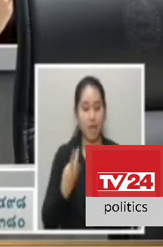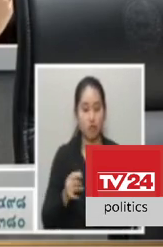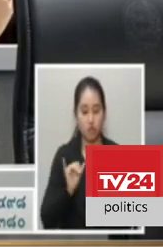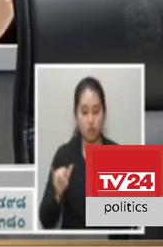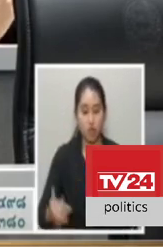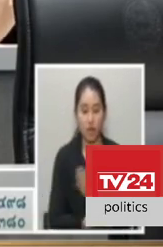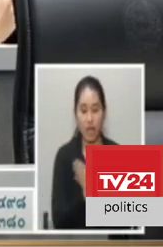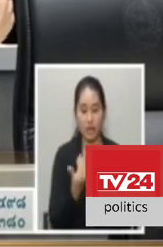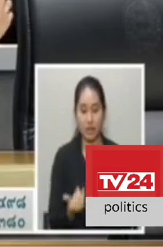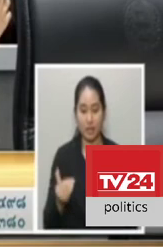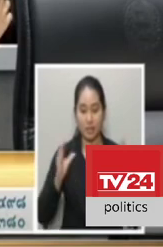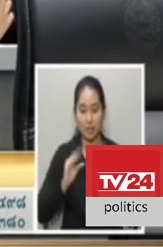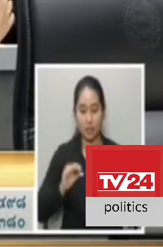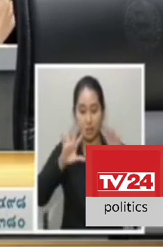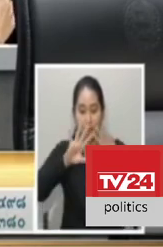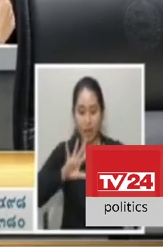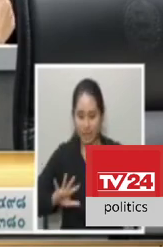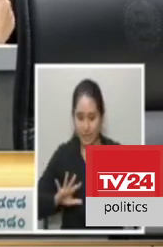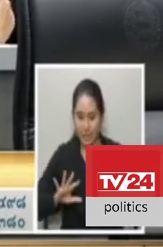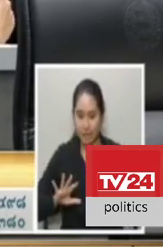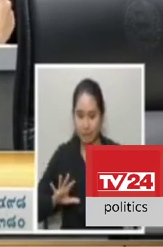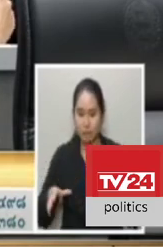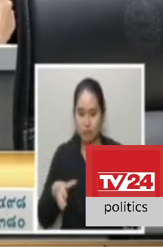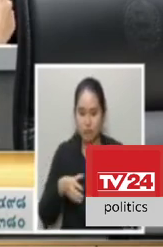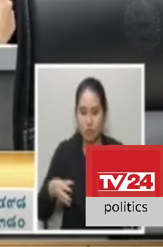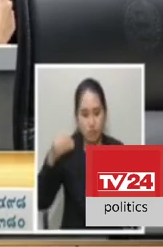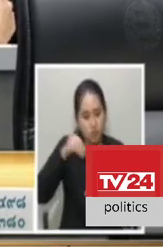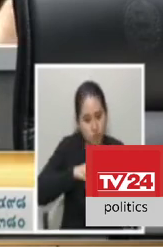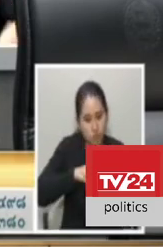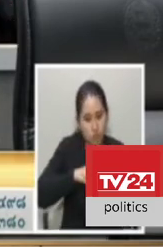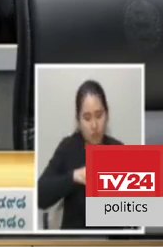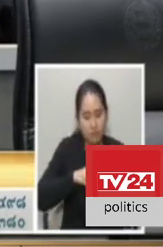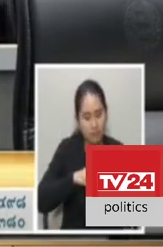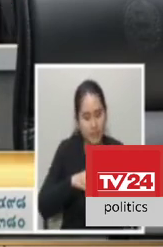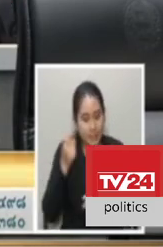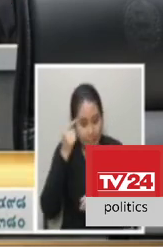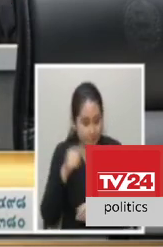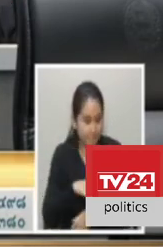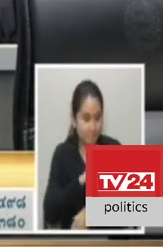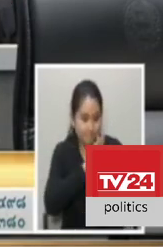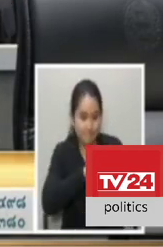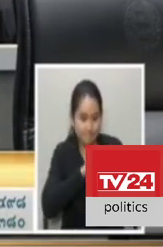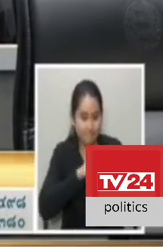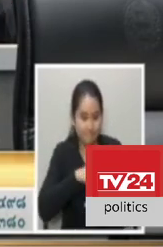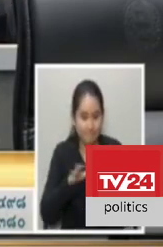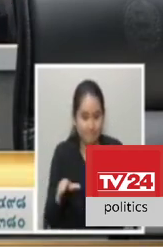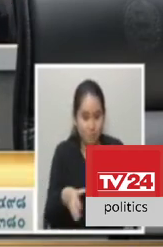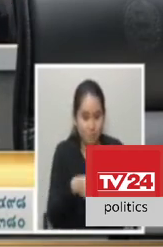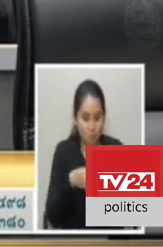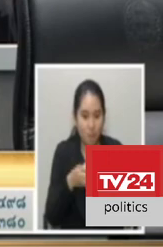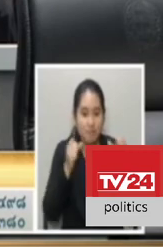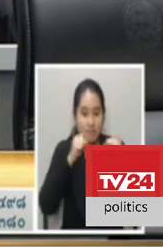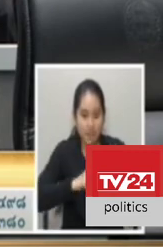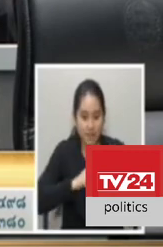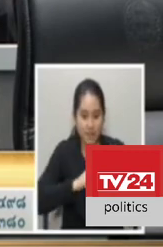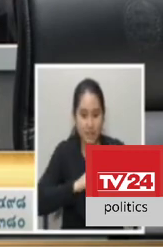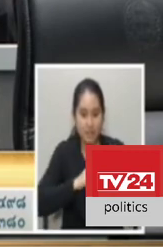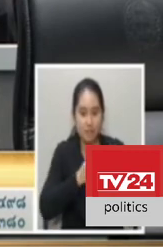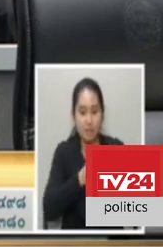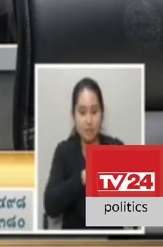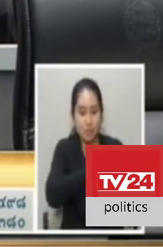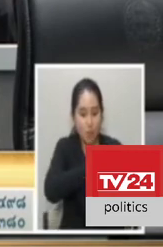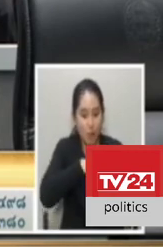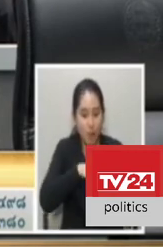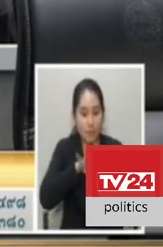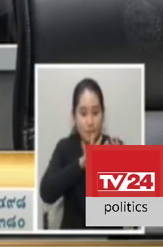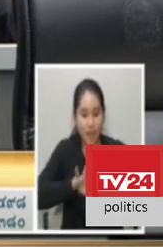สุดยอดอาเซียนในครั้งนี้อย่างคุ้มค่าในการหาแนวร่วมหรือ ผลักดันให้มีมติจากผู้นำอาเซียน